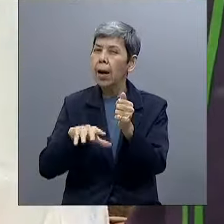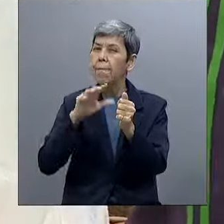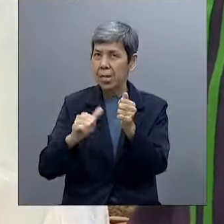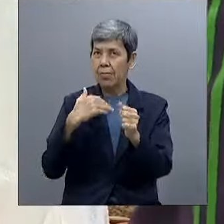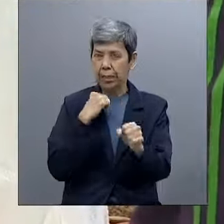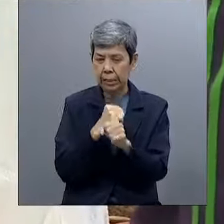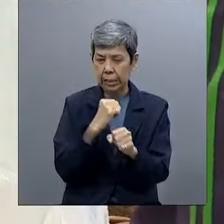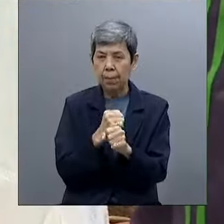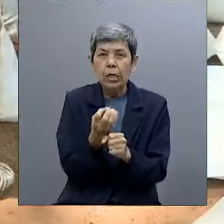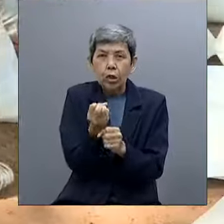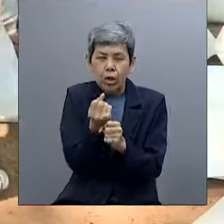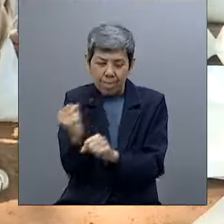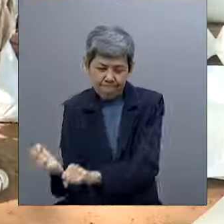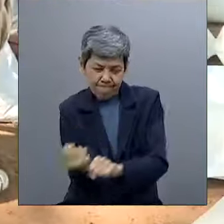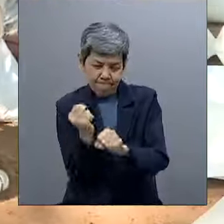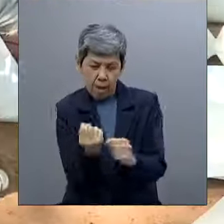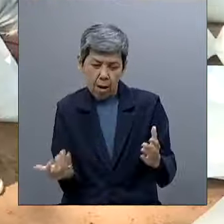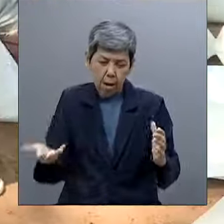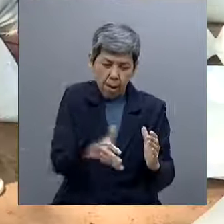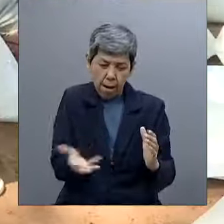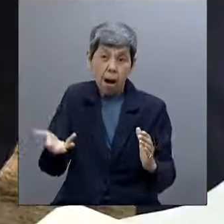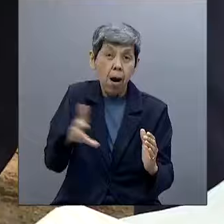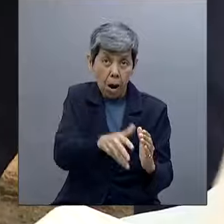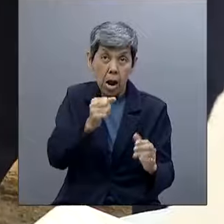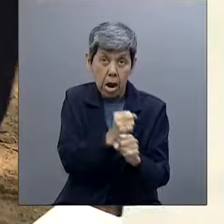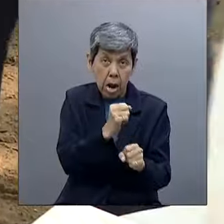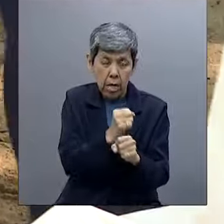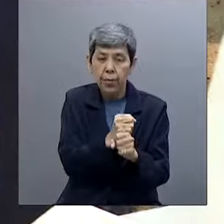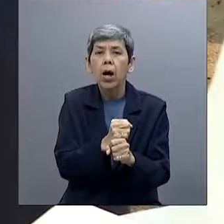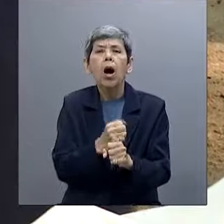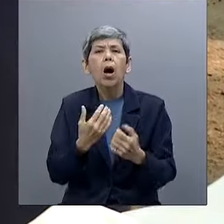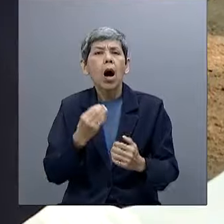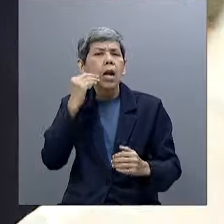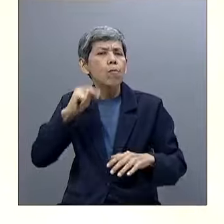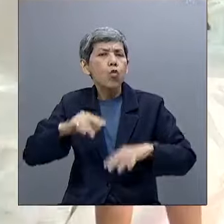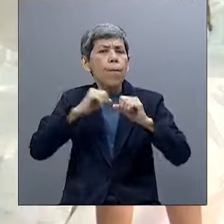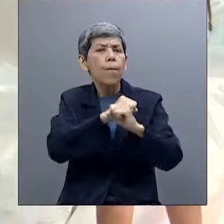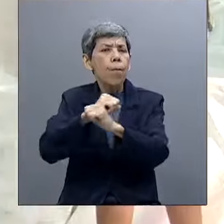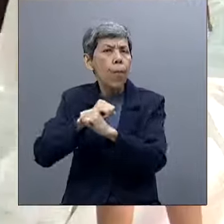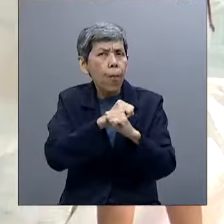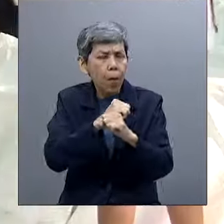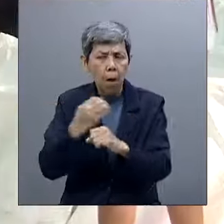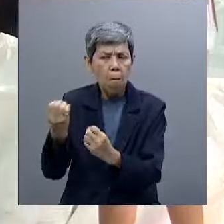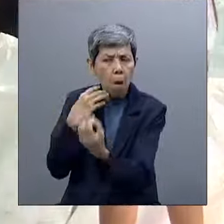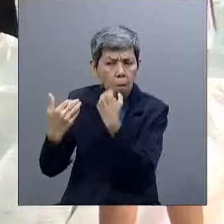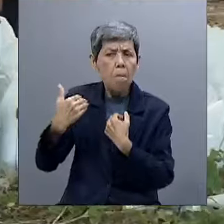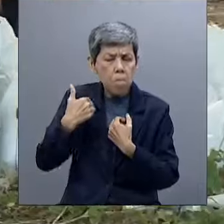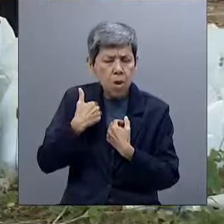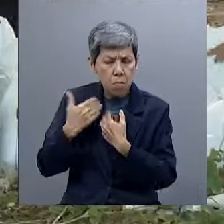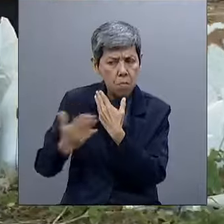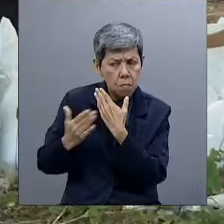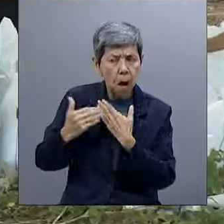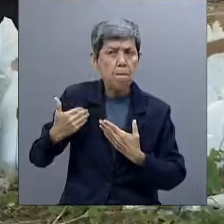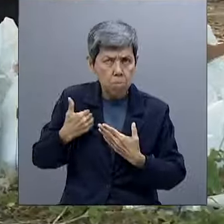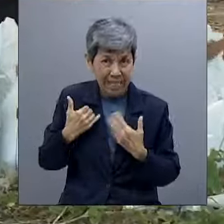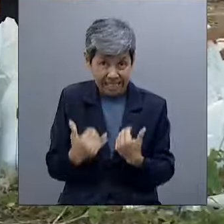เร่งบรรจุกระสอบทรายบริเวณเทศบาลตำบลเหมืองง่าเพื่อนำไปใช้ป้องกันน้ำท่วมครับหลังได้รับแจ้งเตือนจากหน่วยงานที่เกี่ยวข้องว่า